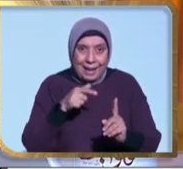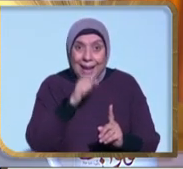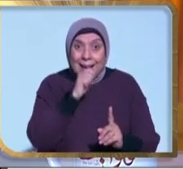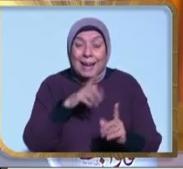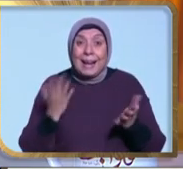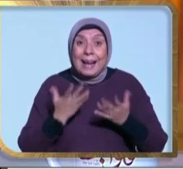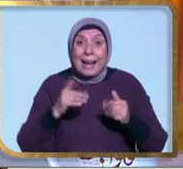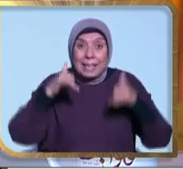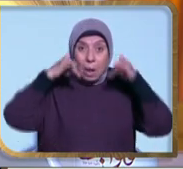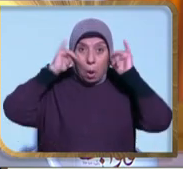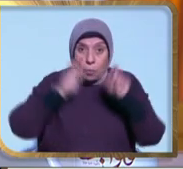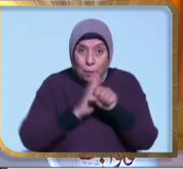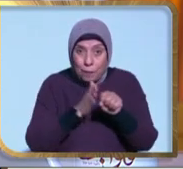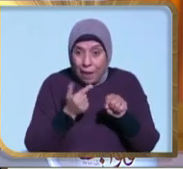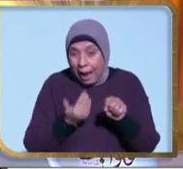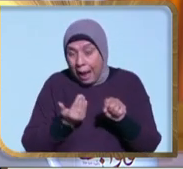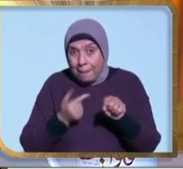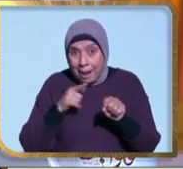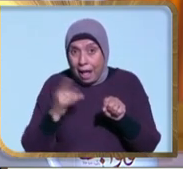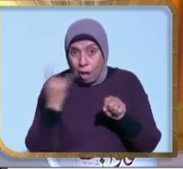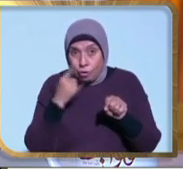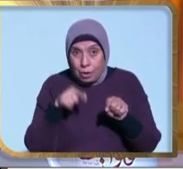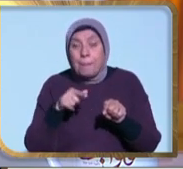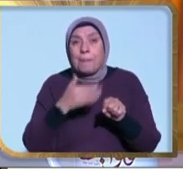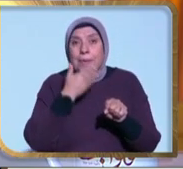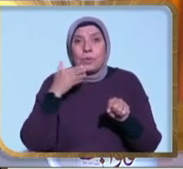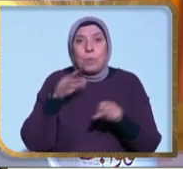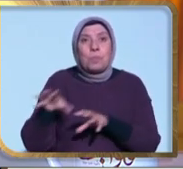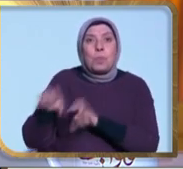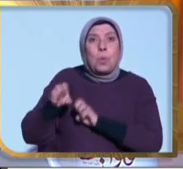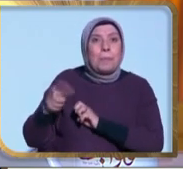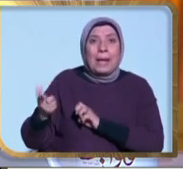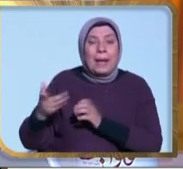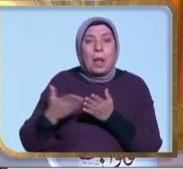كل ده استعداد للقاء الله تعالى